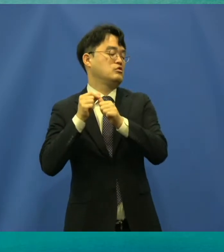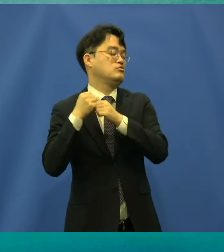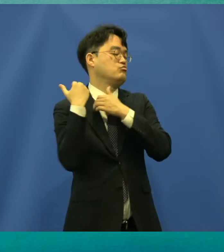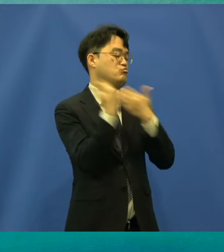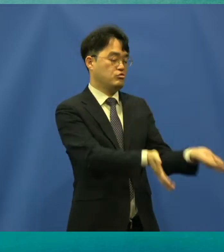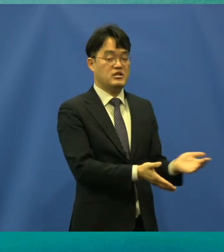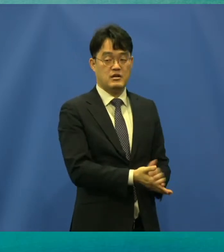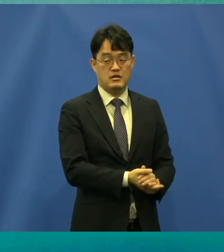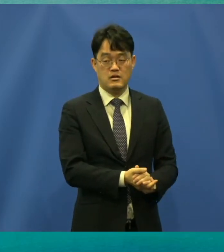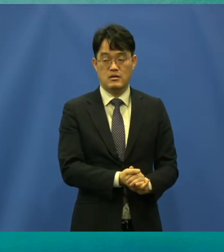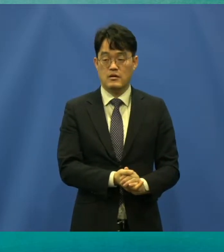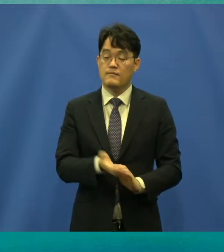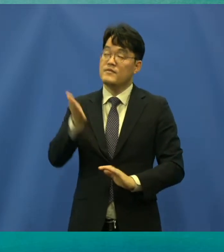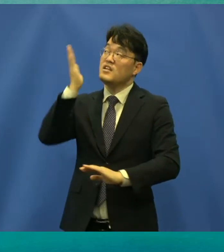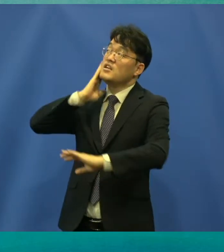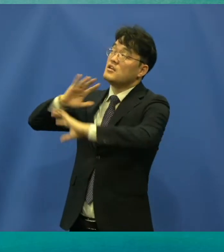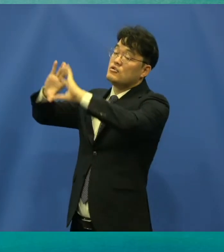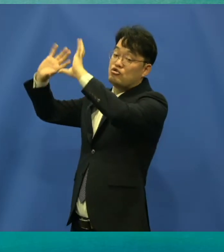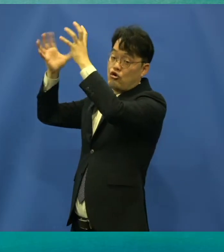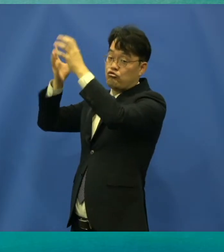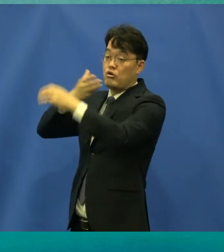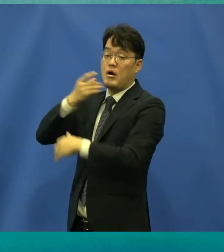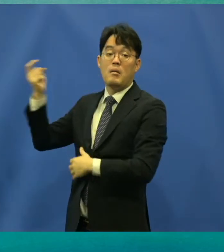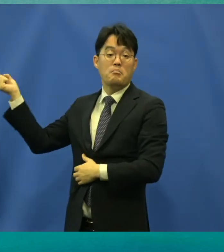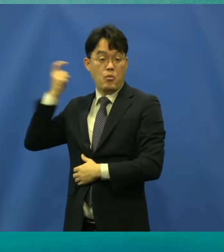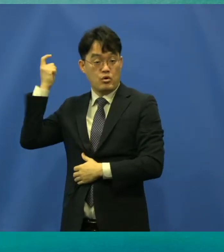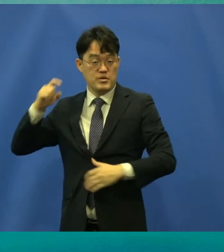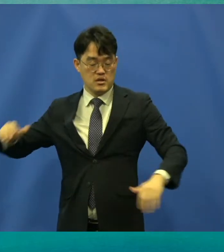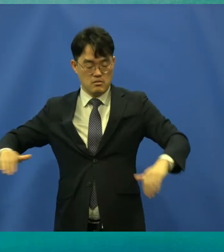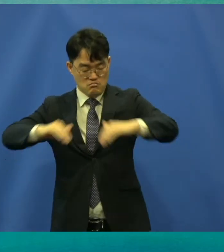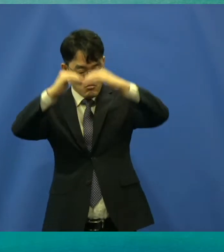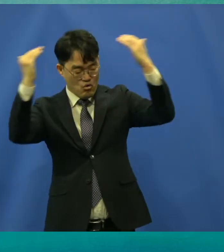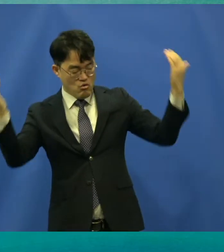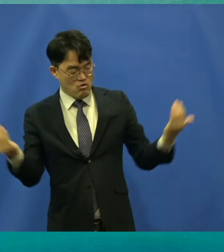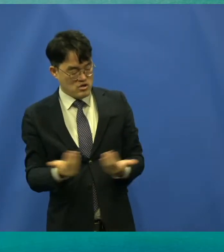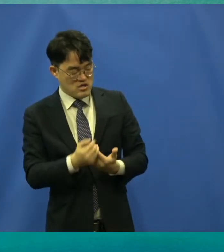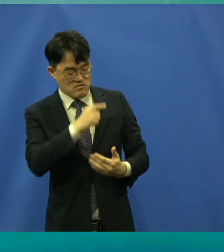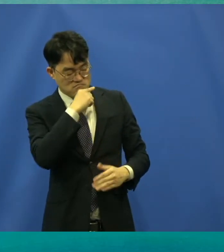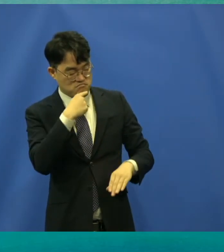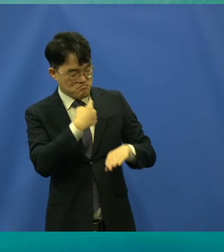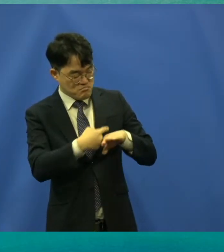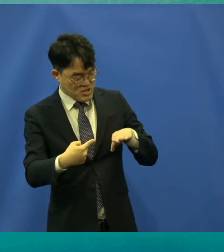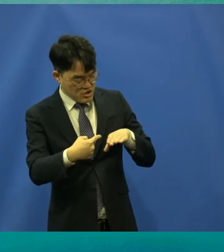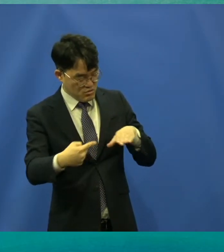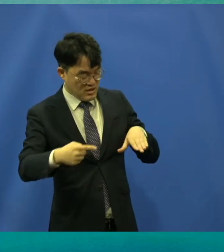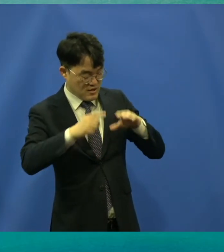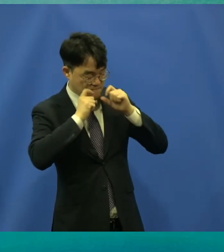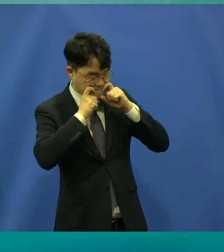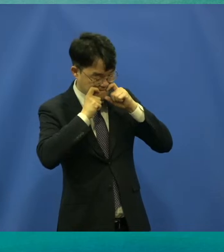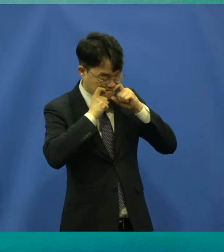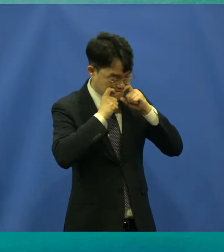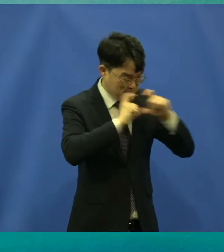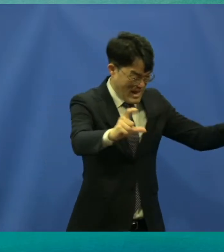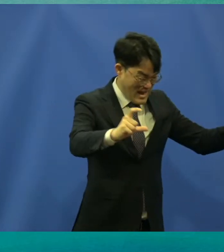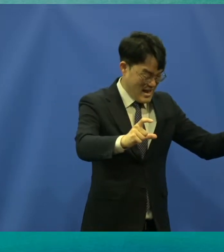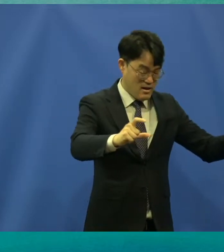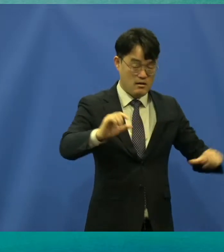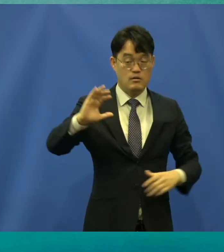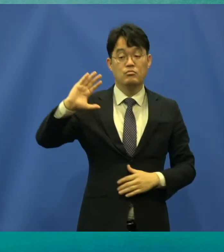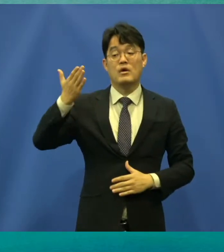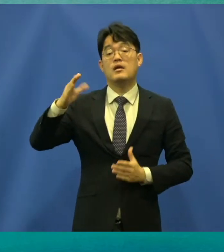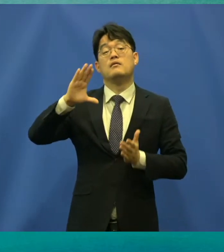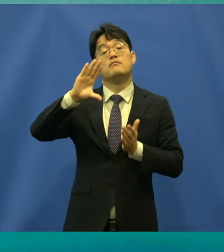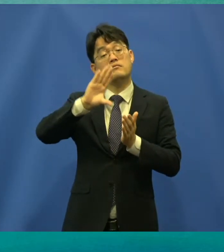천국 복음이 모든 민족에게 증언되기 위하여 온 세상에 전파되리니